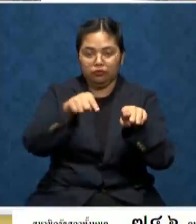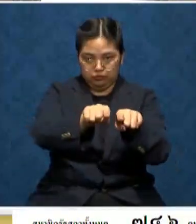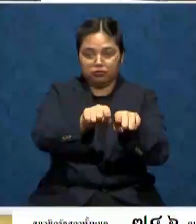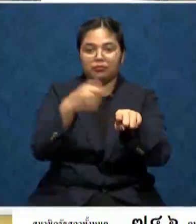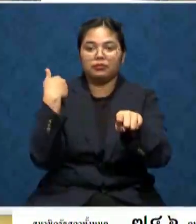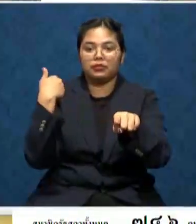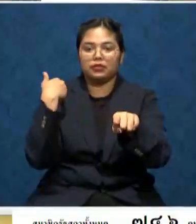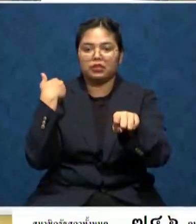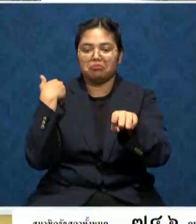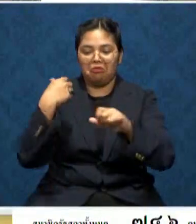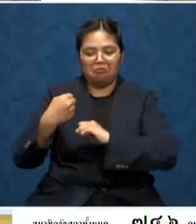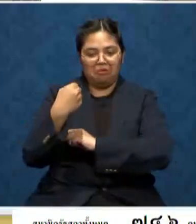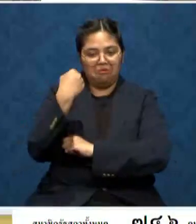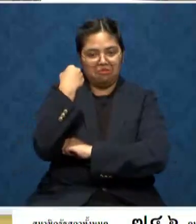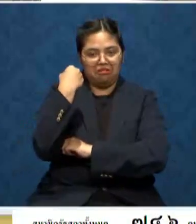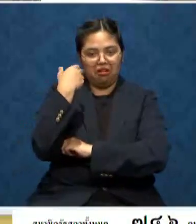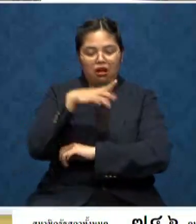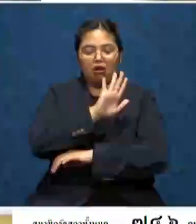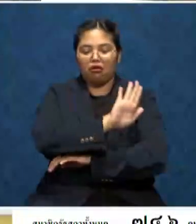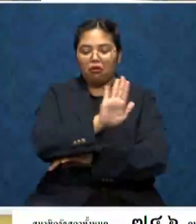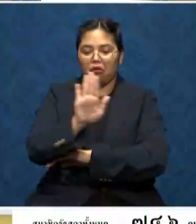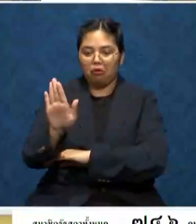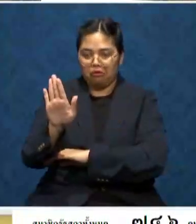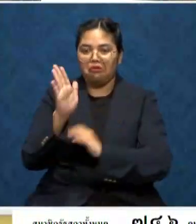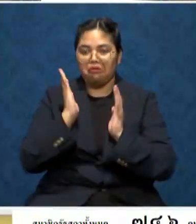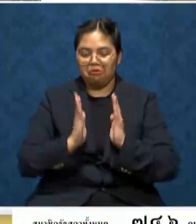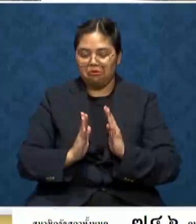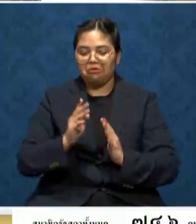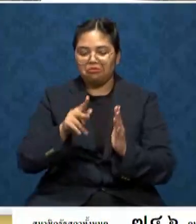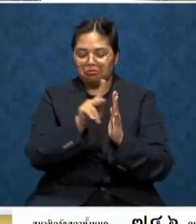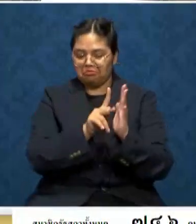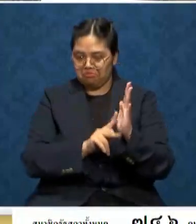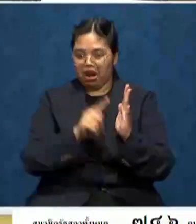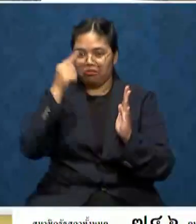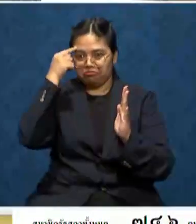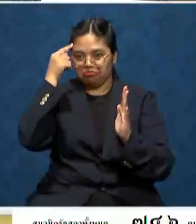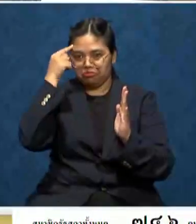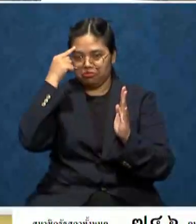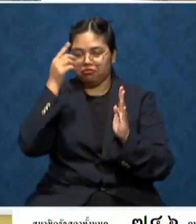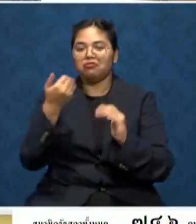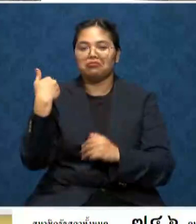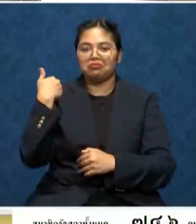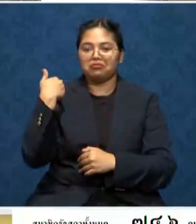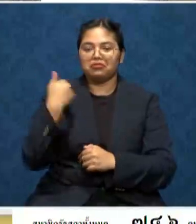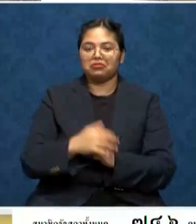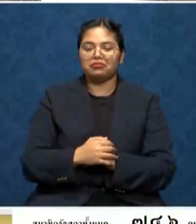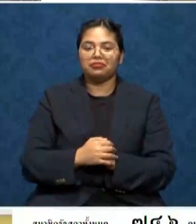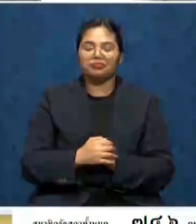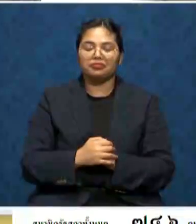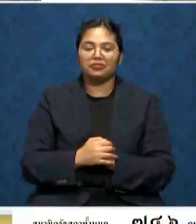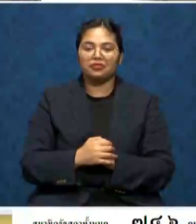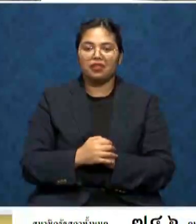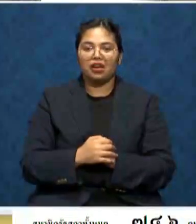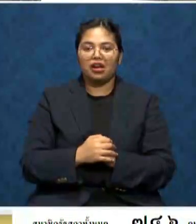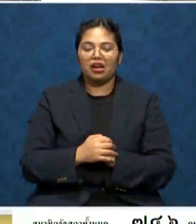อำนาจต่ๆของดาผู้ถือกดหมาย ที่ใช้อนาจนั้เป็นอย่างไรโดยเฉพาะใน